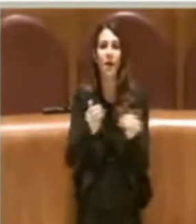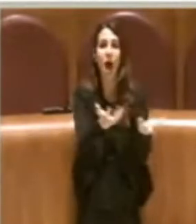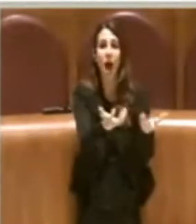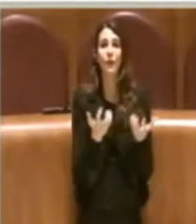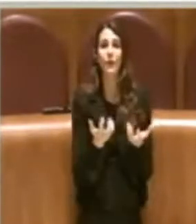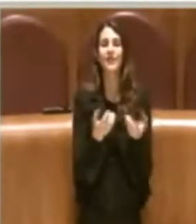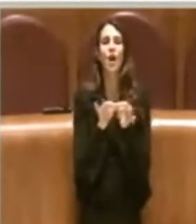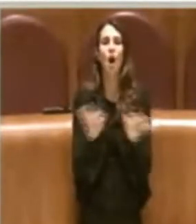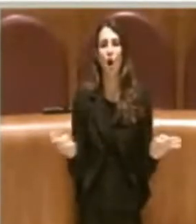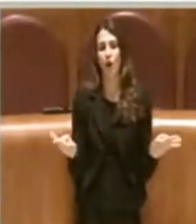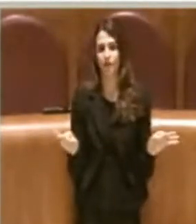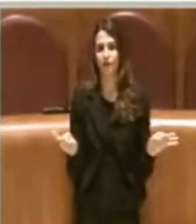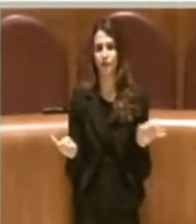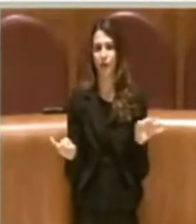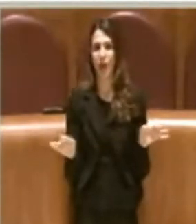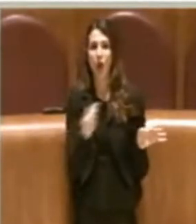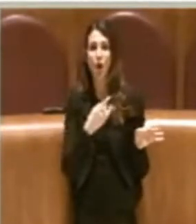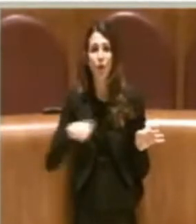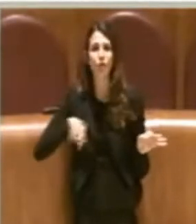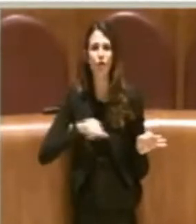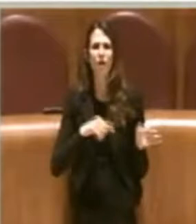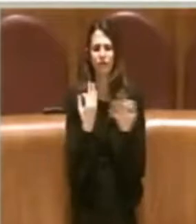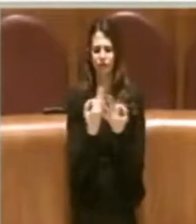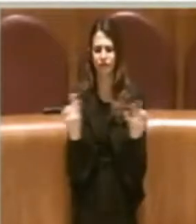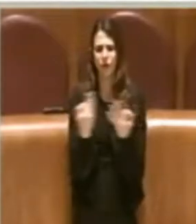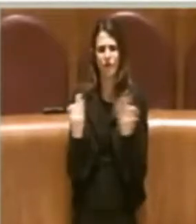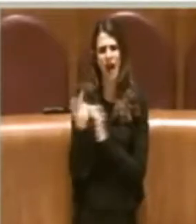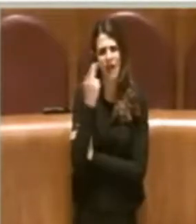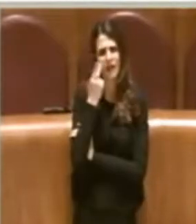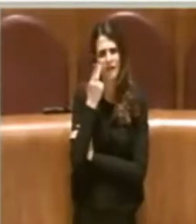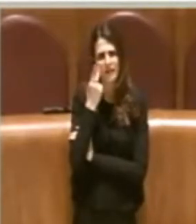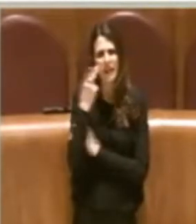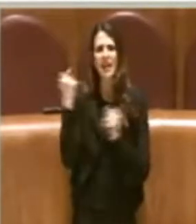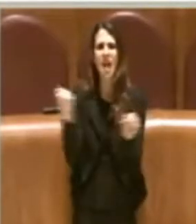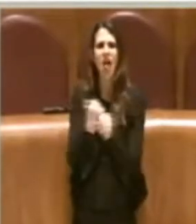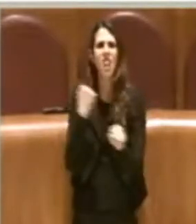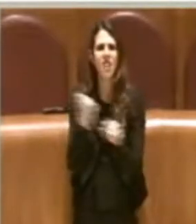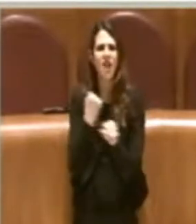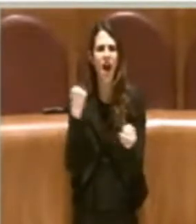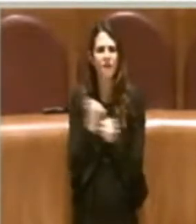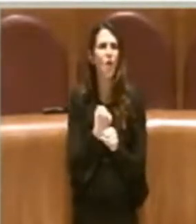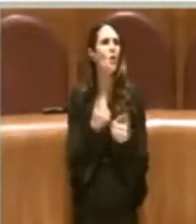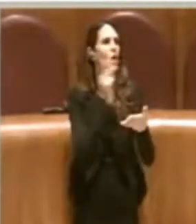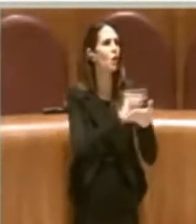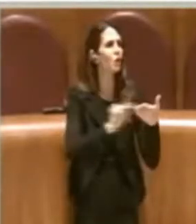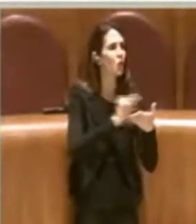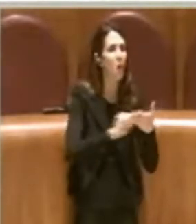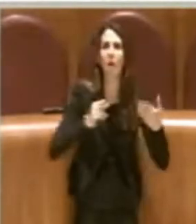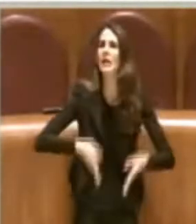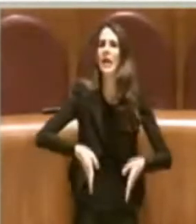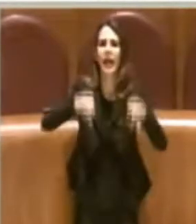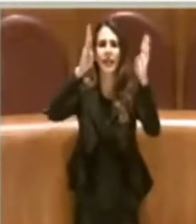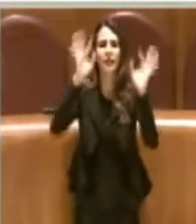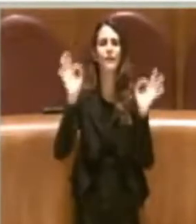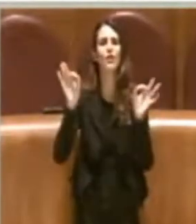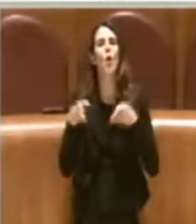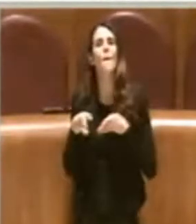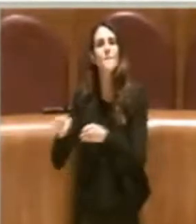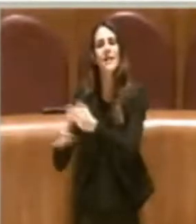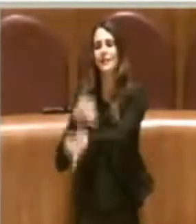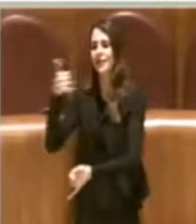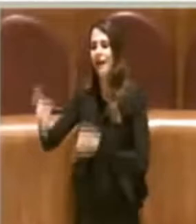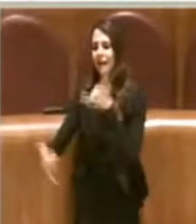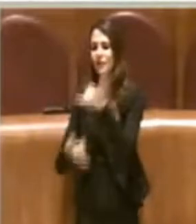quindi per noi non è normale vedere opere realizzate, scuole, edifici, piste ciclabili che sono